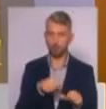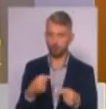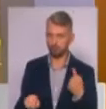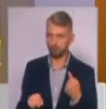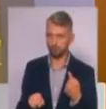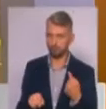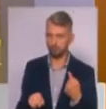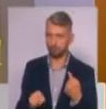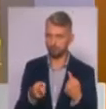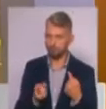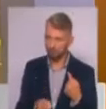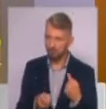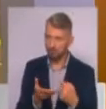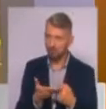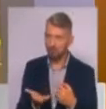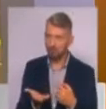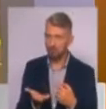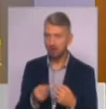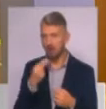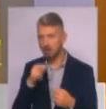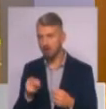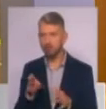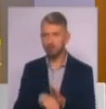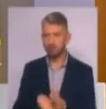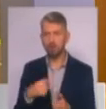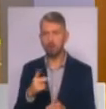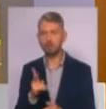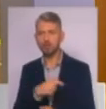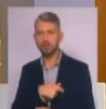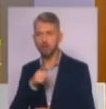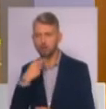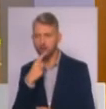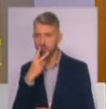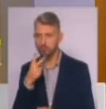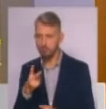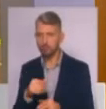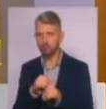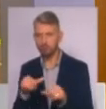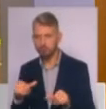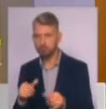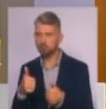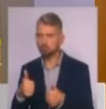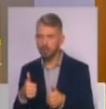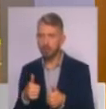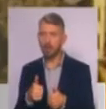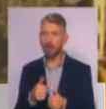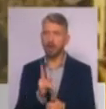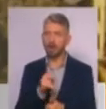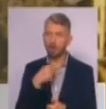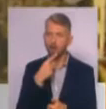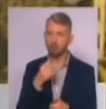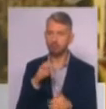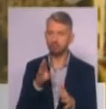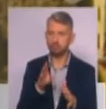Чи дійсно стало щось краще? Тому що одні депутати кажуть, що бачать прогрес, інші кажуть, що, можливо, в деяких нюансах навіть, знову ж